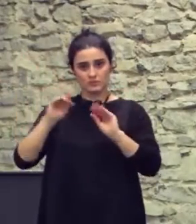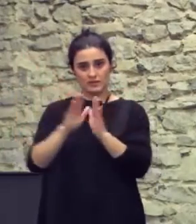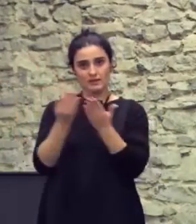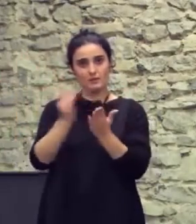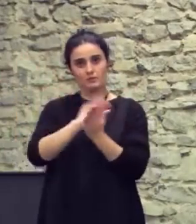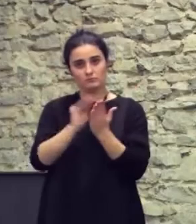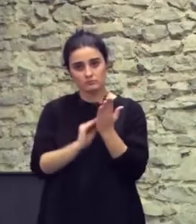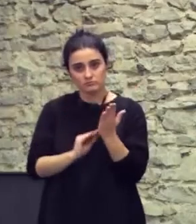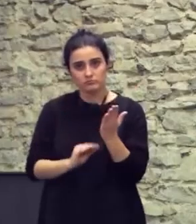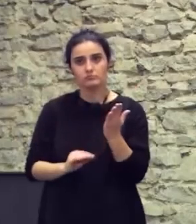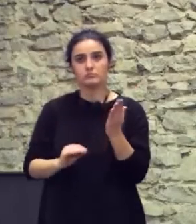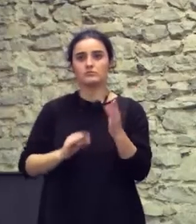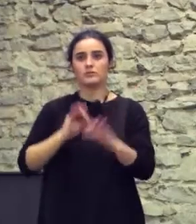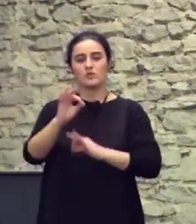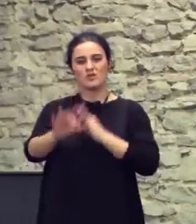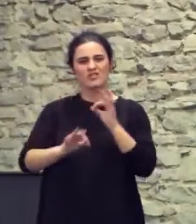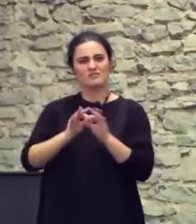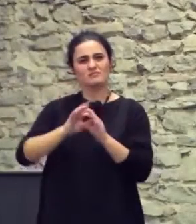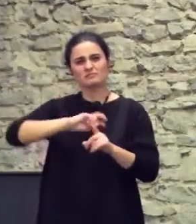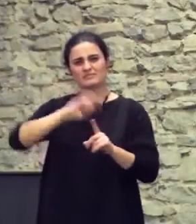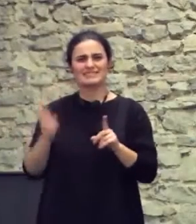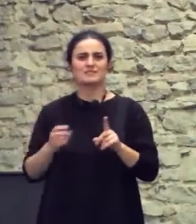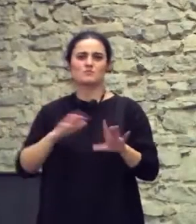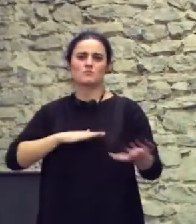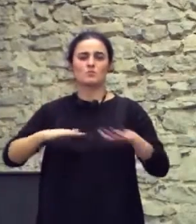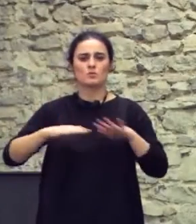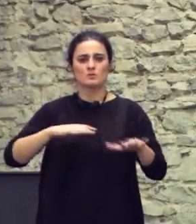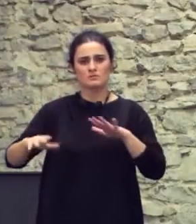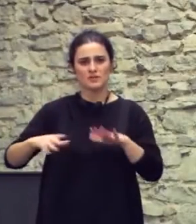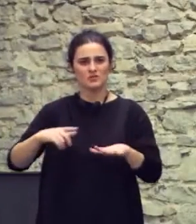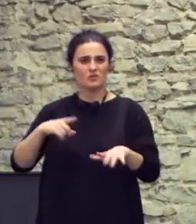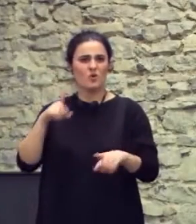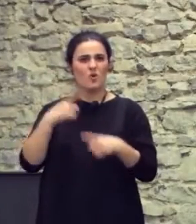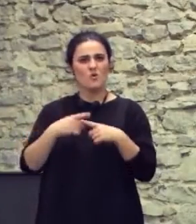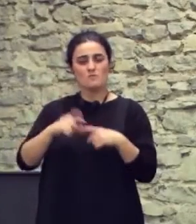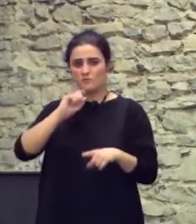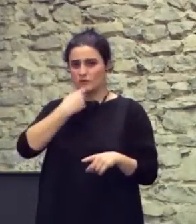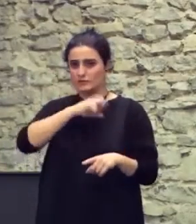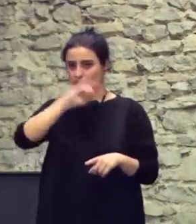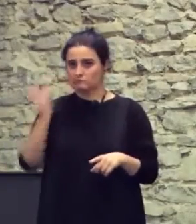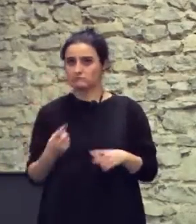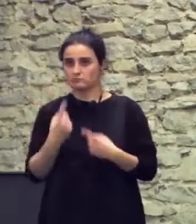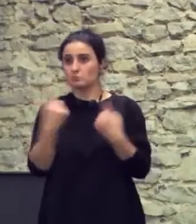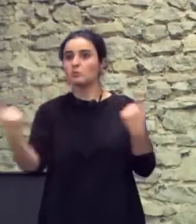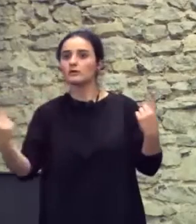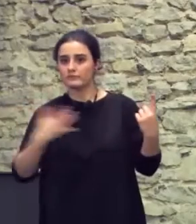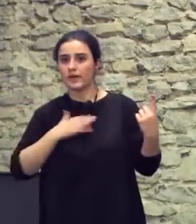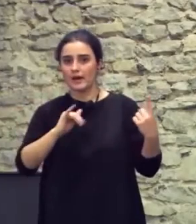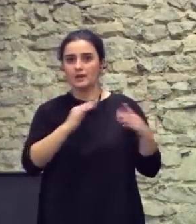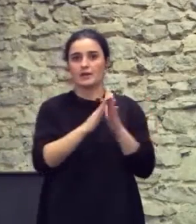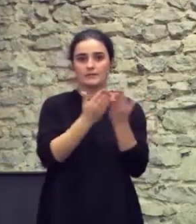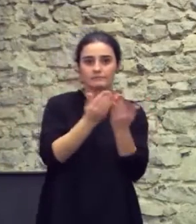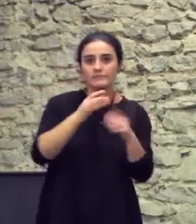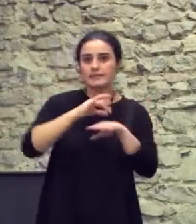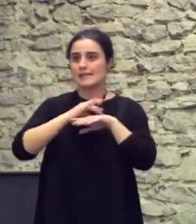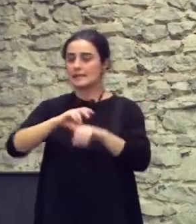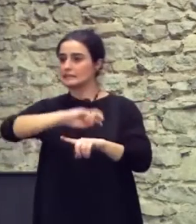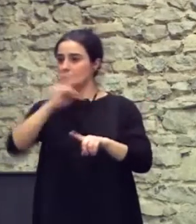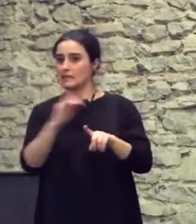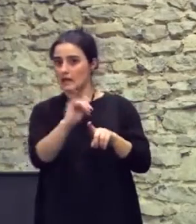hau herramientas para combatir el bullying homofóbico, eta seguro zuetako askok baduzkazuela etxean bestelako gida, liburu eta